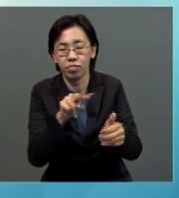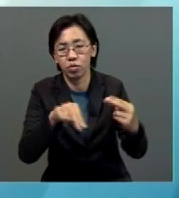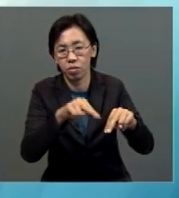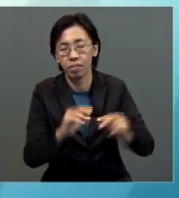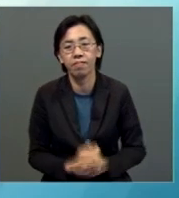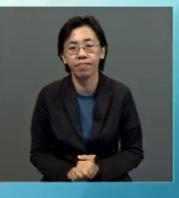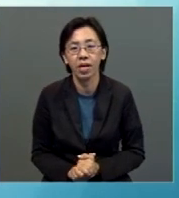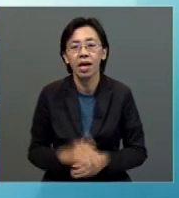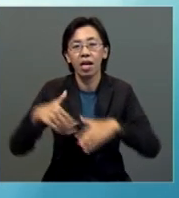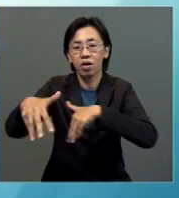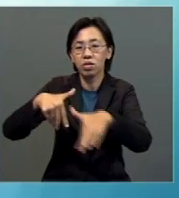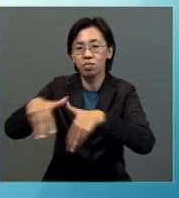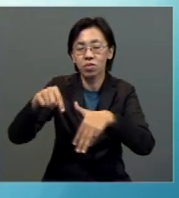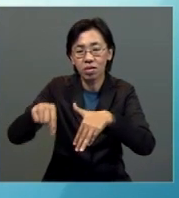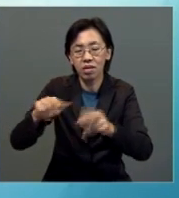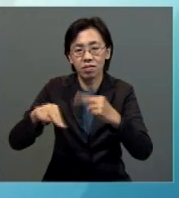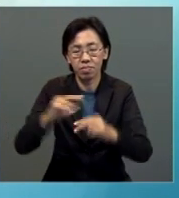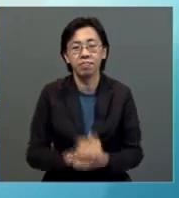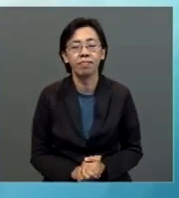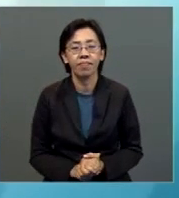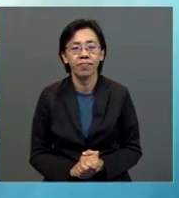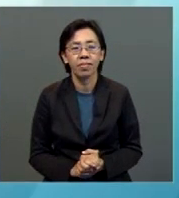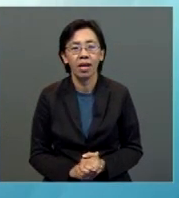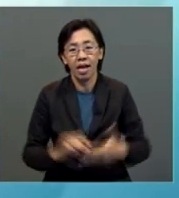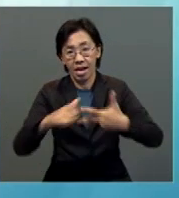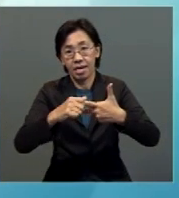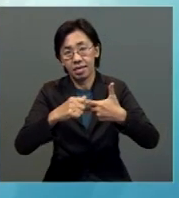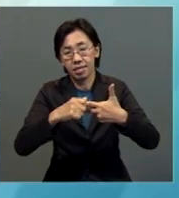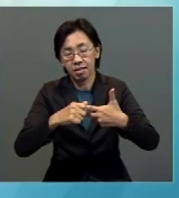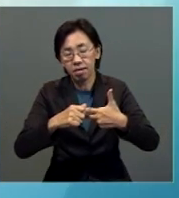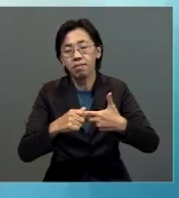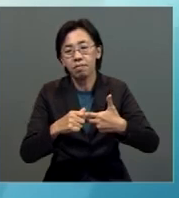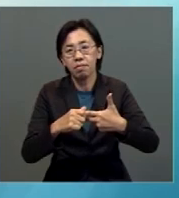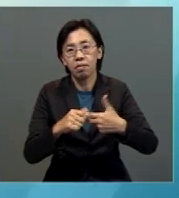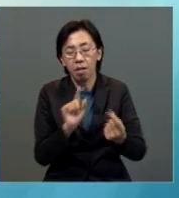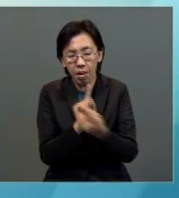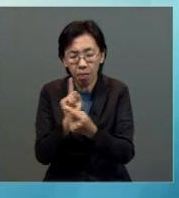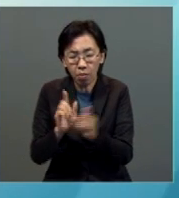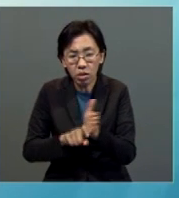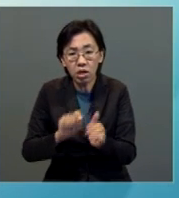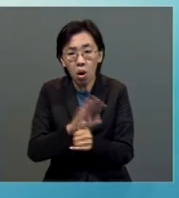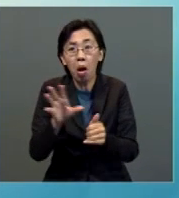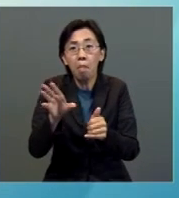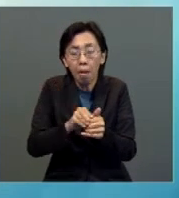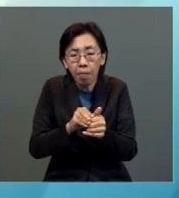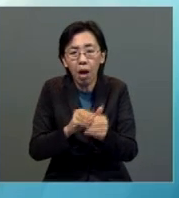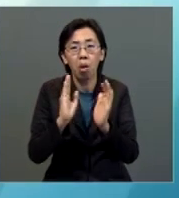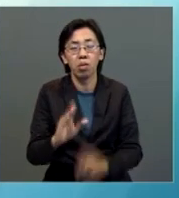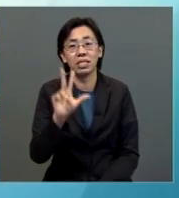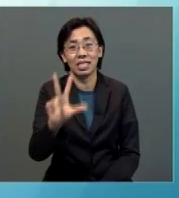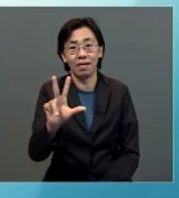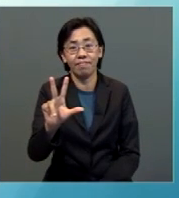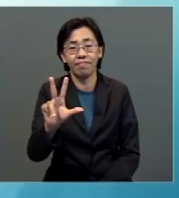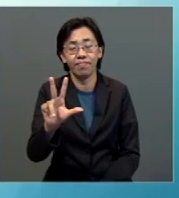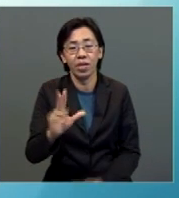งในข้อ2นี้ไปค้นพบนะครับผู้ป่วย3รายแรกเนี่ยนะครับ